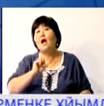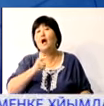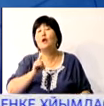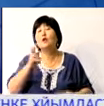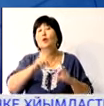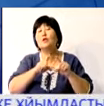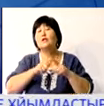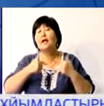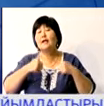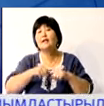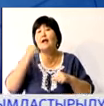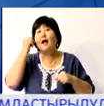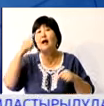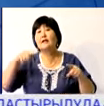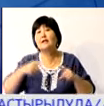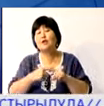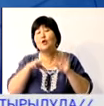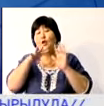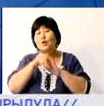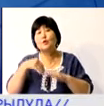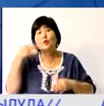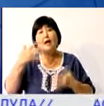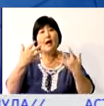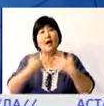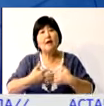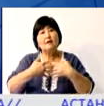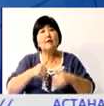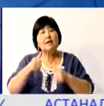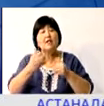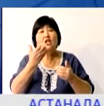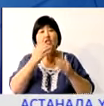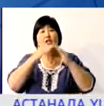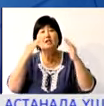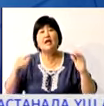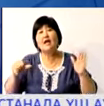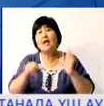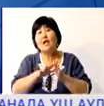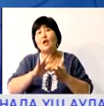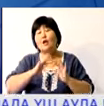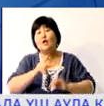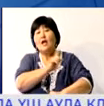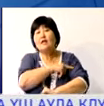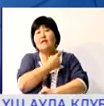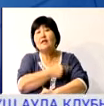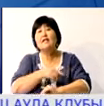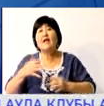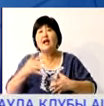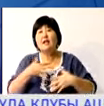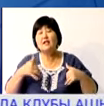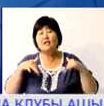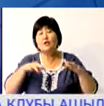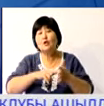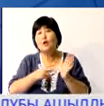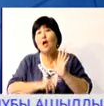агроөнеркәсіп кешеніне ақылды технологиялар енгізу мақсатында автоматтандырылған жылжай салынып, электронды ветеринария жобасы іске қосылуда.